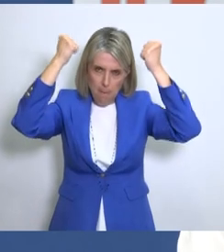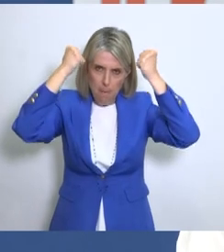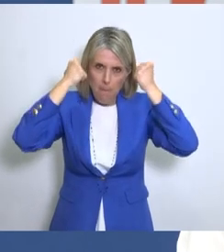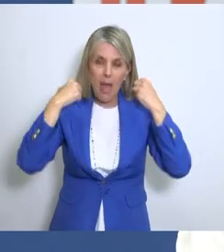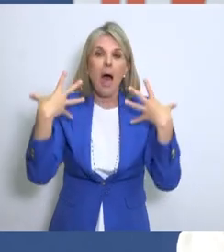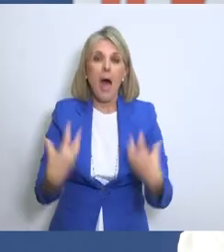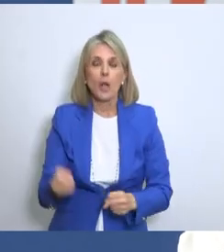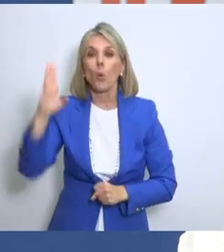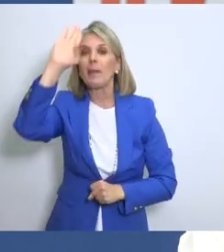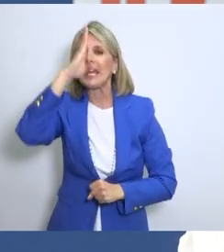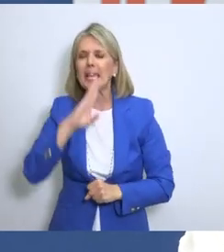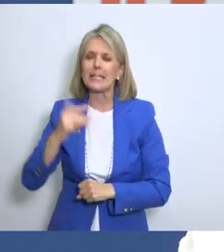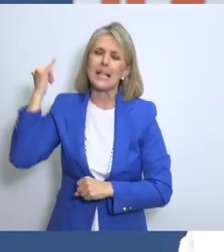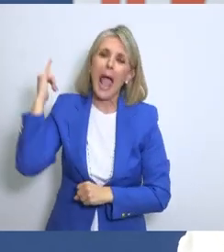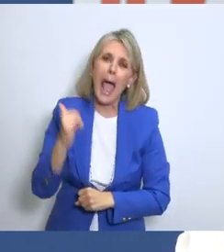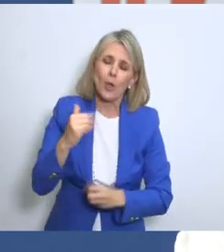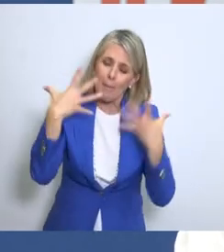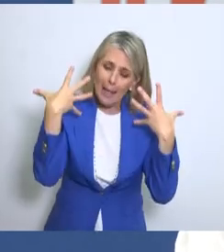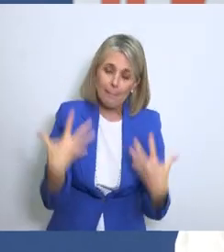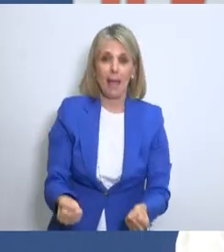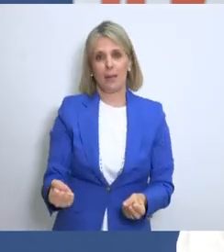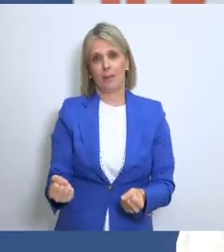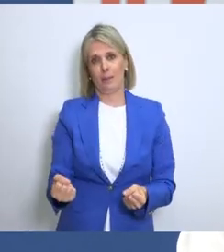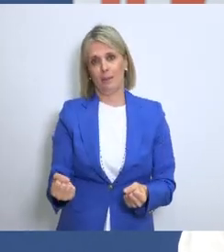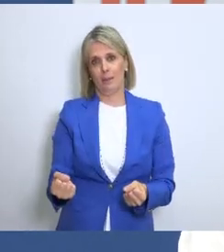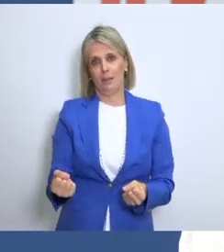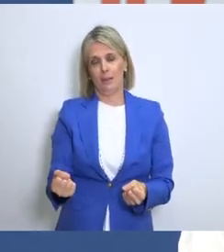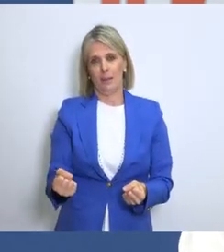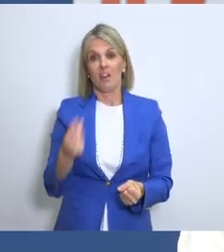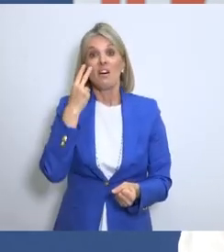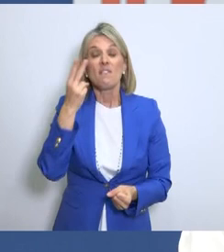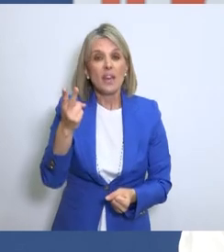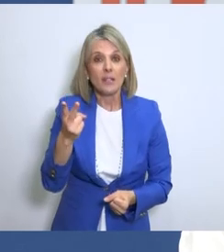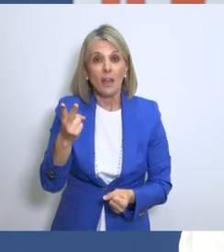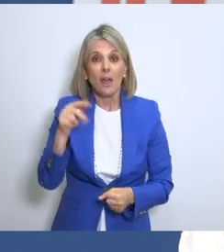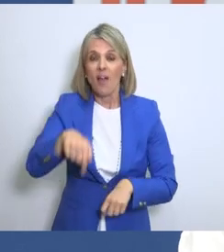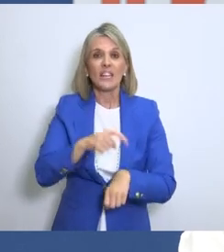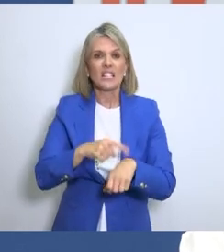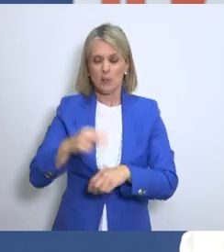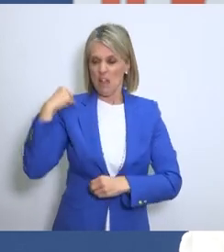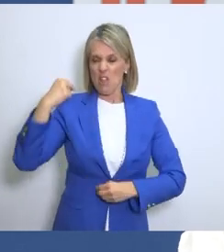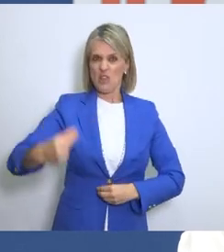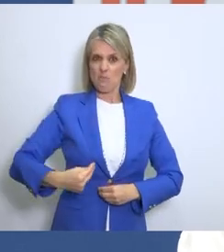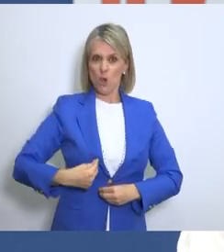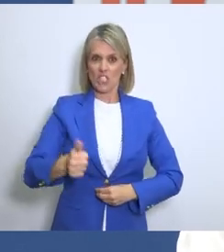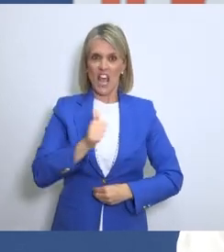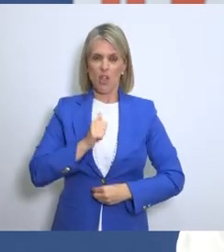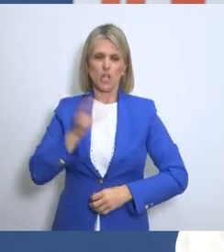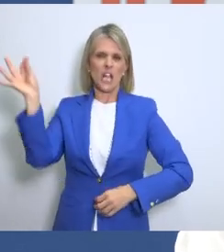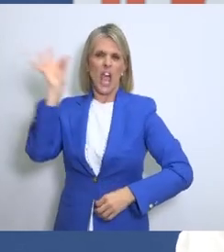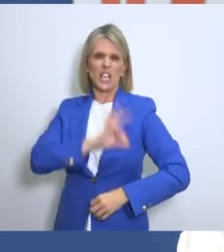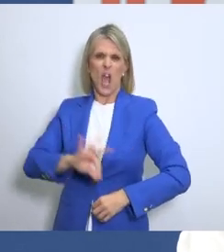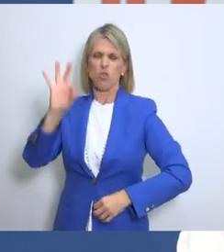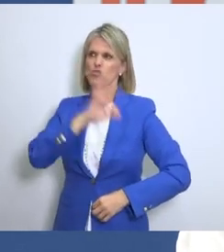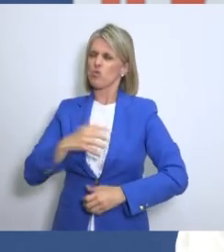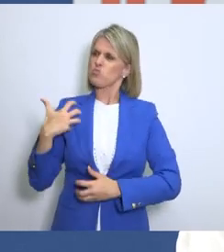τεράστια κρίση δηλαδή του ελληνικού καπιταλισμού, που αποτυπώνεται στα κέρδη δημόσια και ιδιωτικά που έχουν εκτοξευτεί,